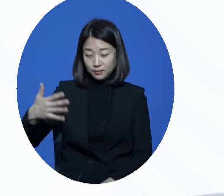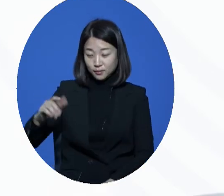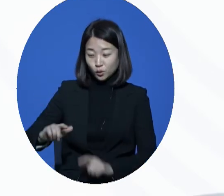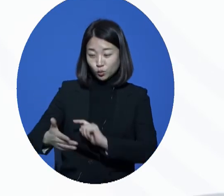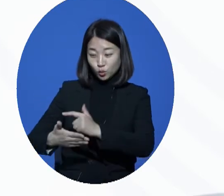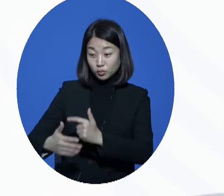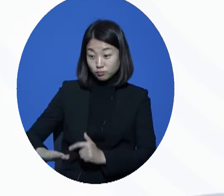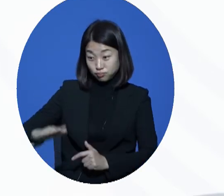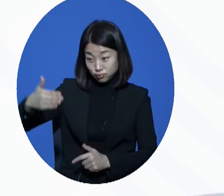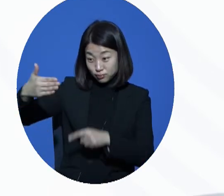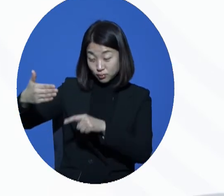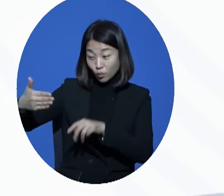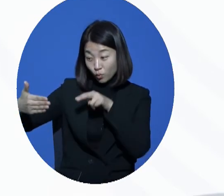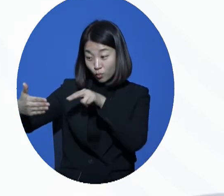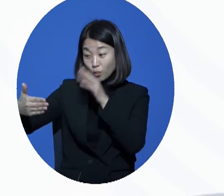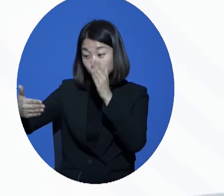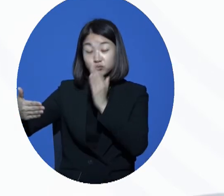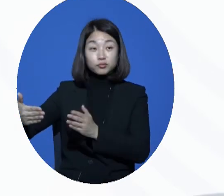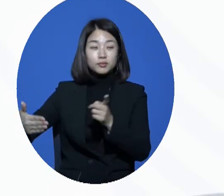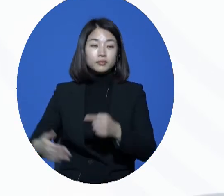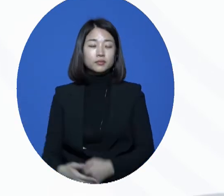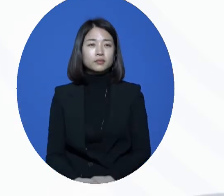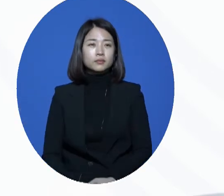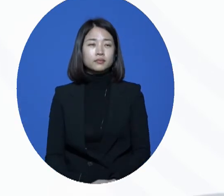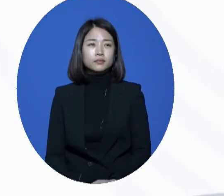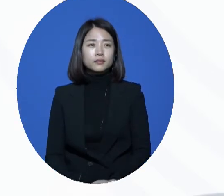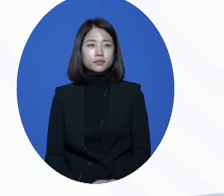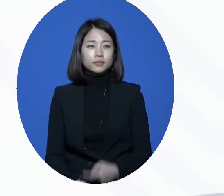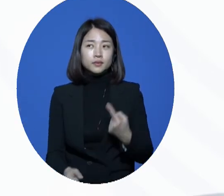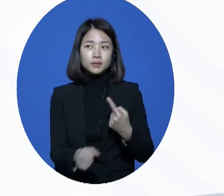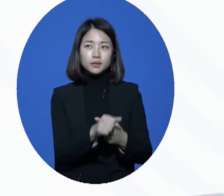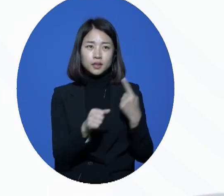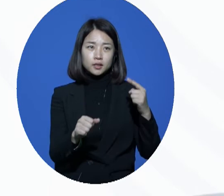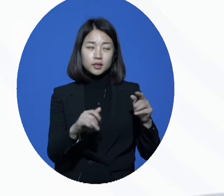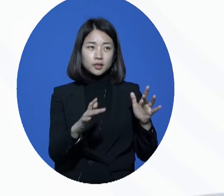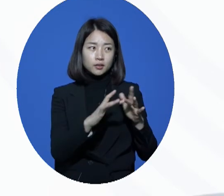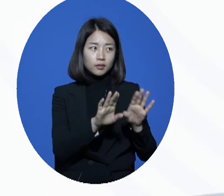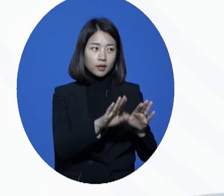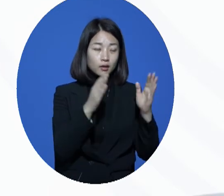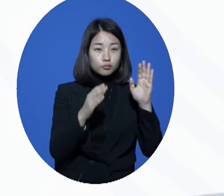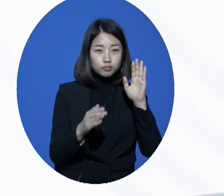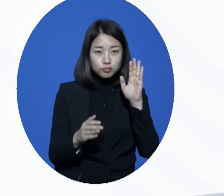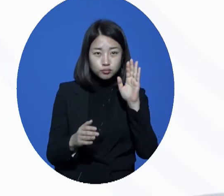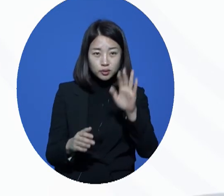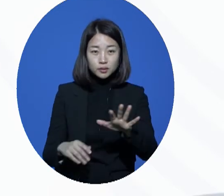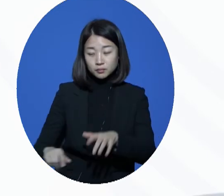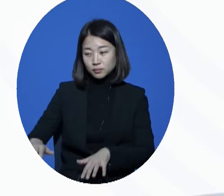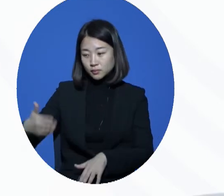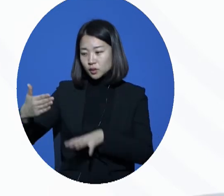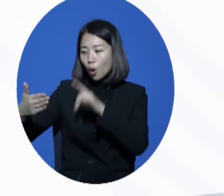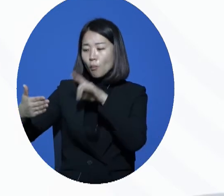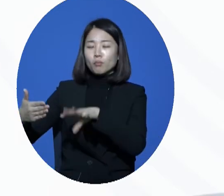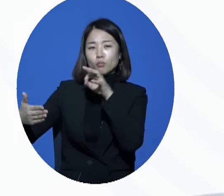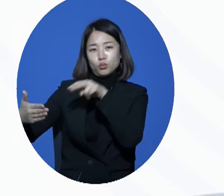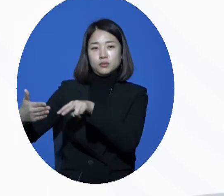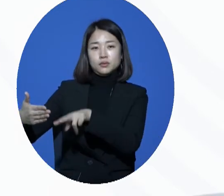수업을 하고 있습니다. 작년 온라인 개학 이후에 처음으로 하는 줌